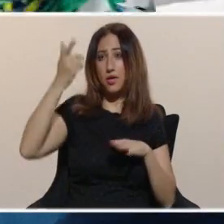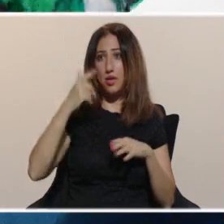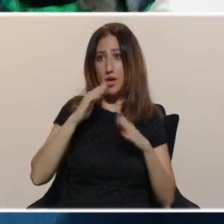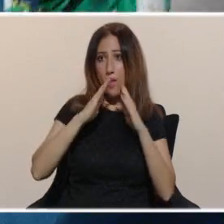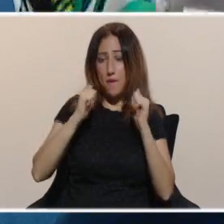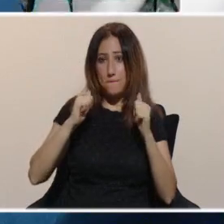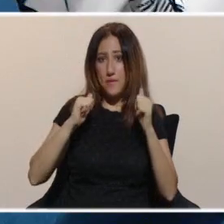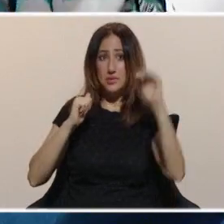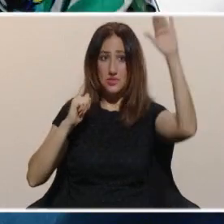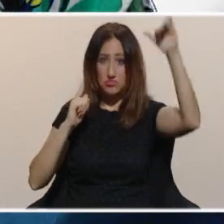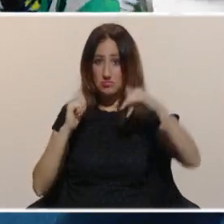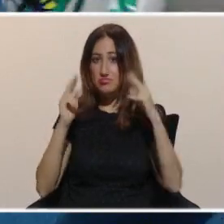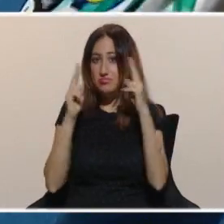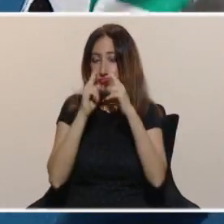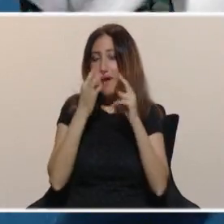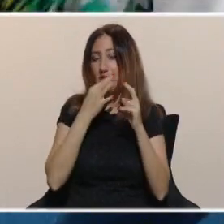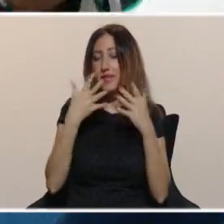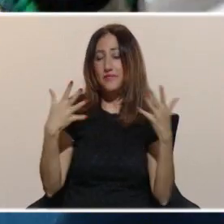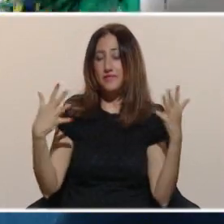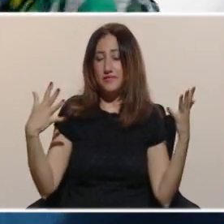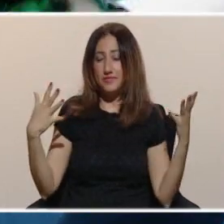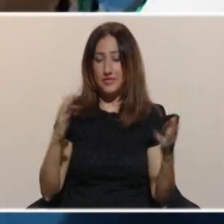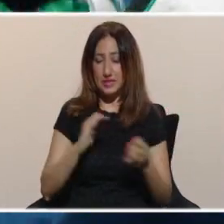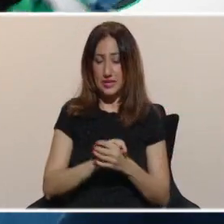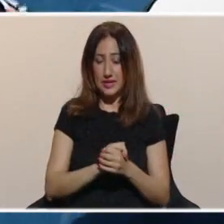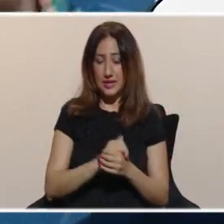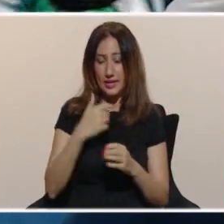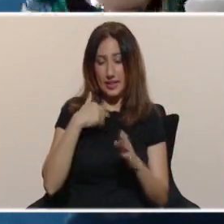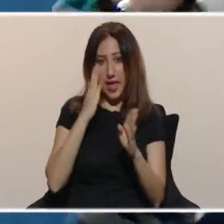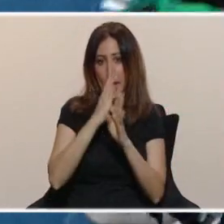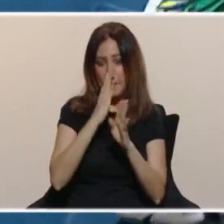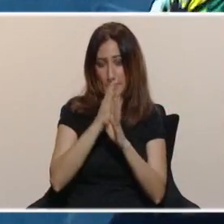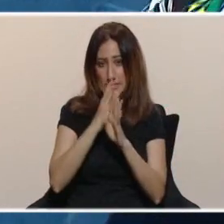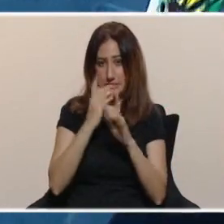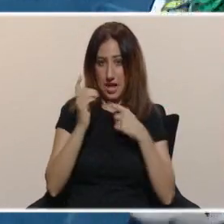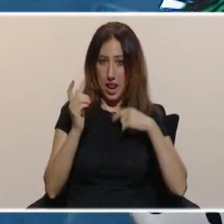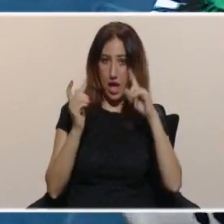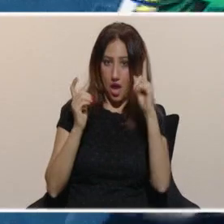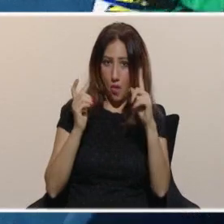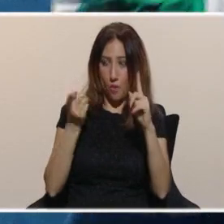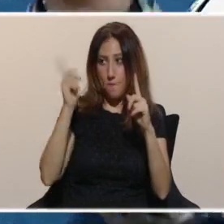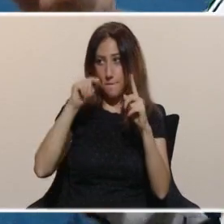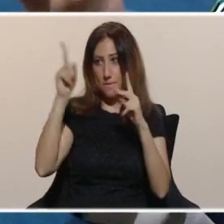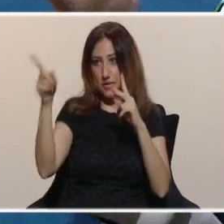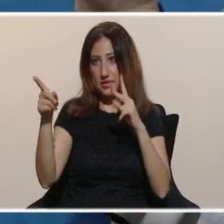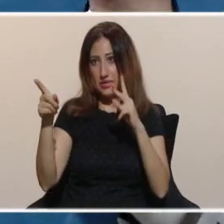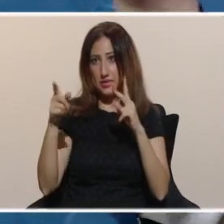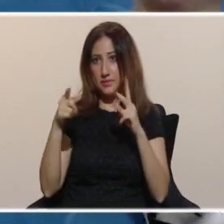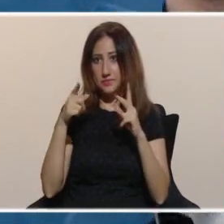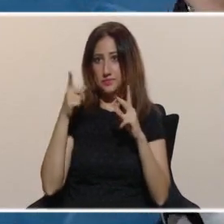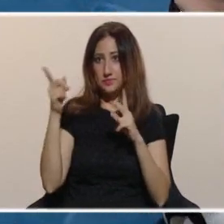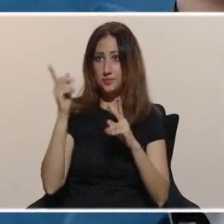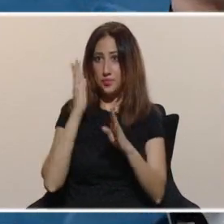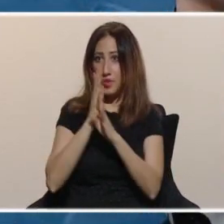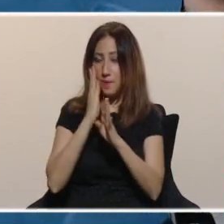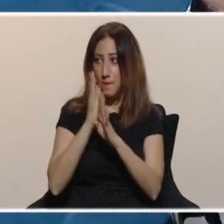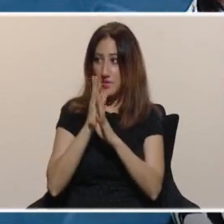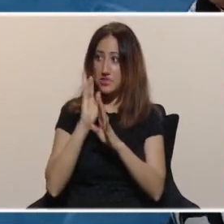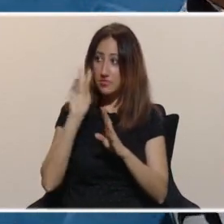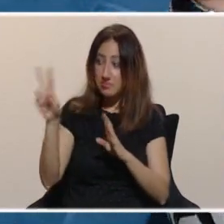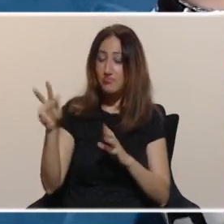مصر وكبرت، وانا اصلا في التمثيل قبليها هي دخلت بعدية، وكنت فرحانة انها موجودة. بس هو كان في